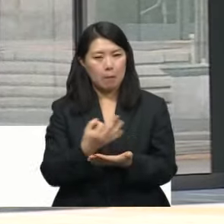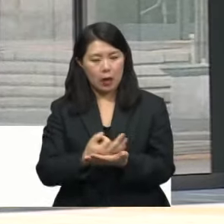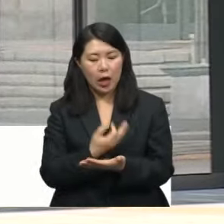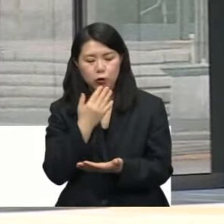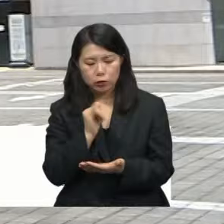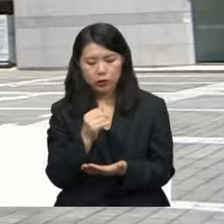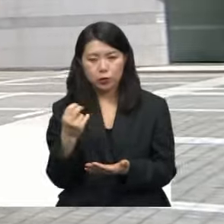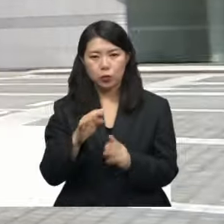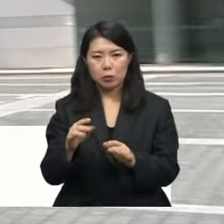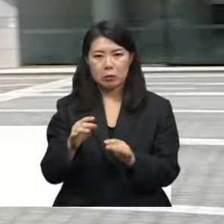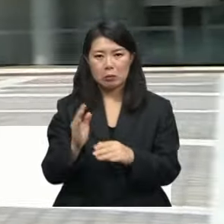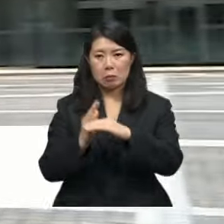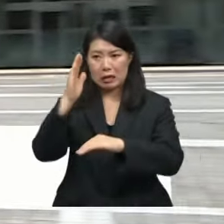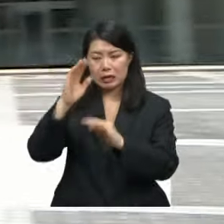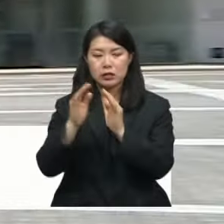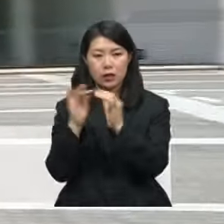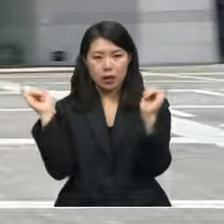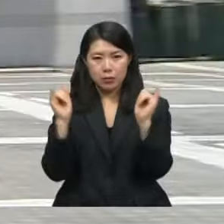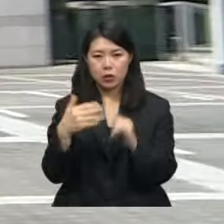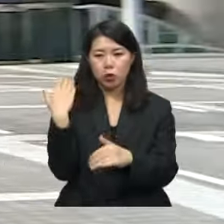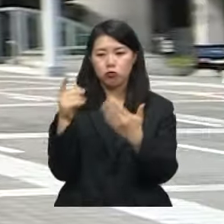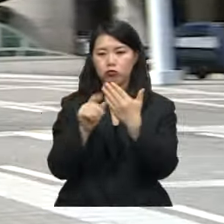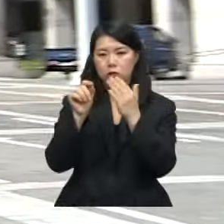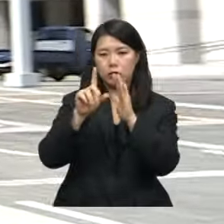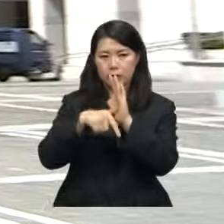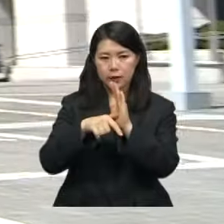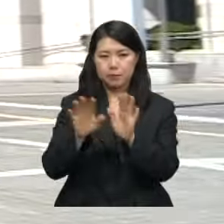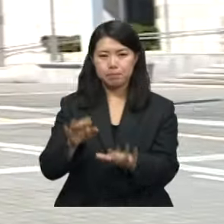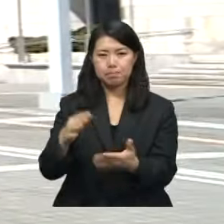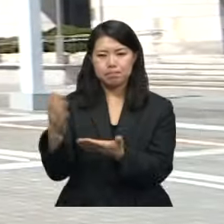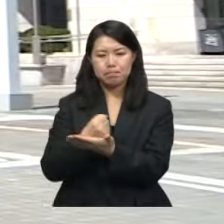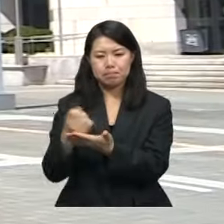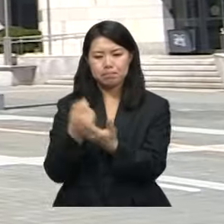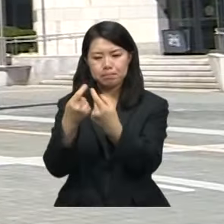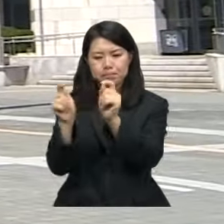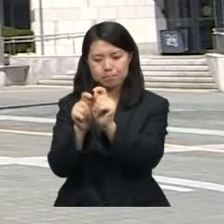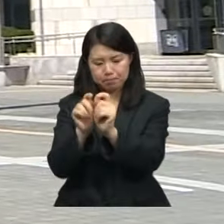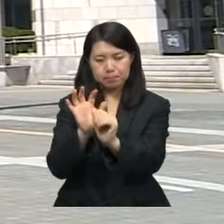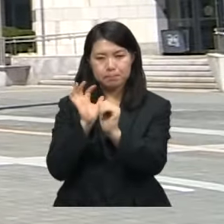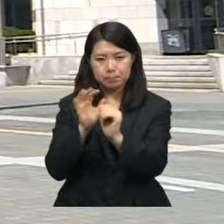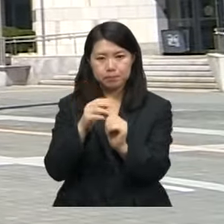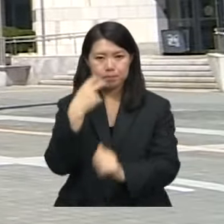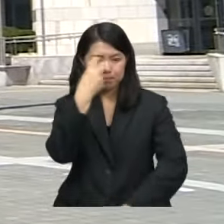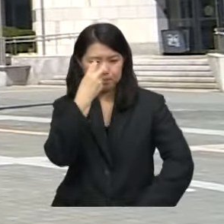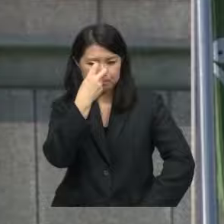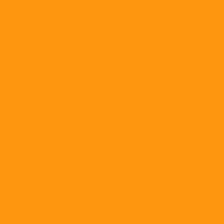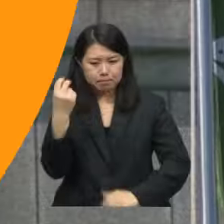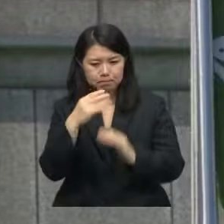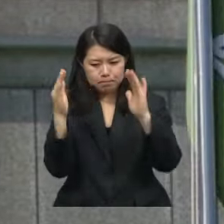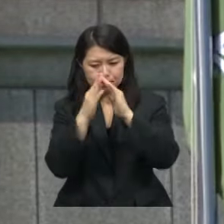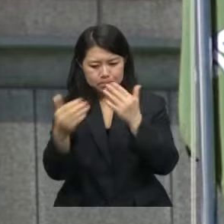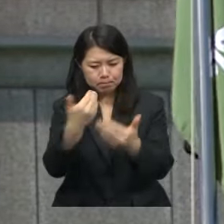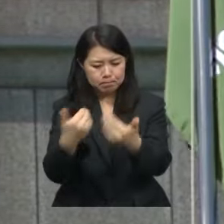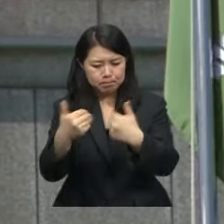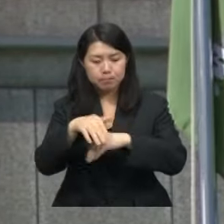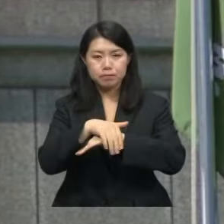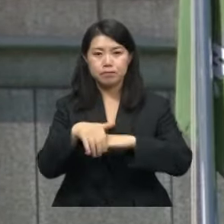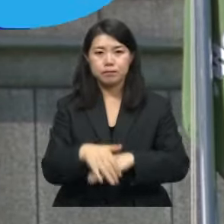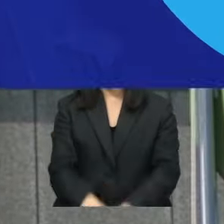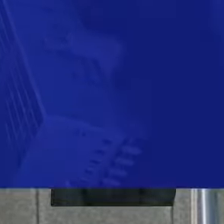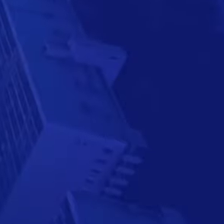고액 자를 대상으로는 지난 9월 신설한 납 기동팀을 활용해 실태조사와 가택 수색을 실시할